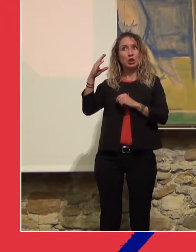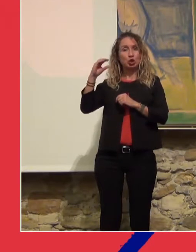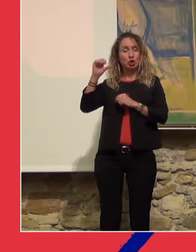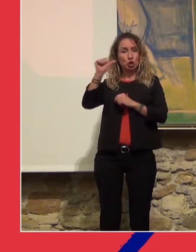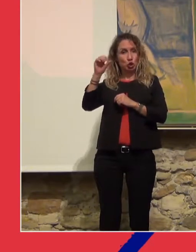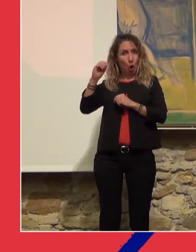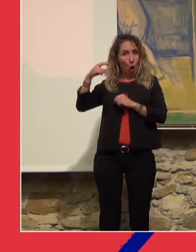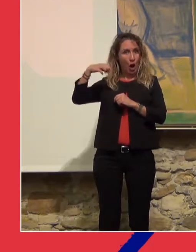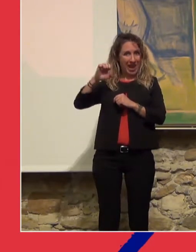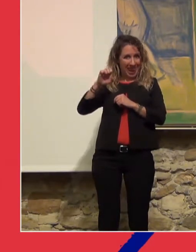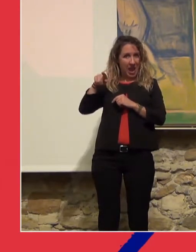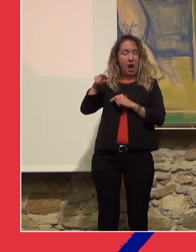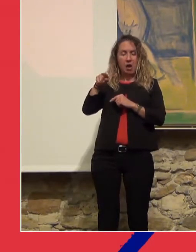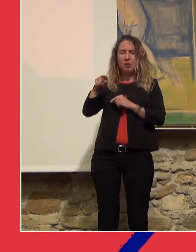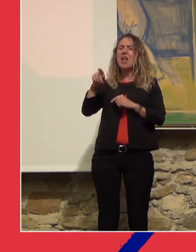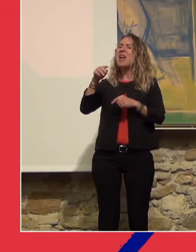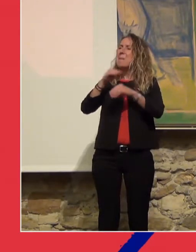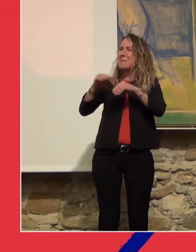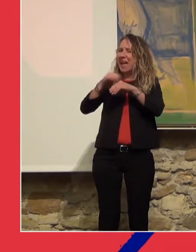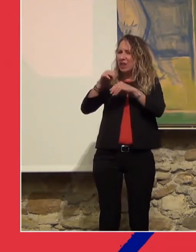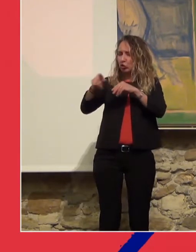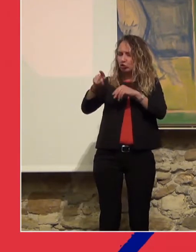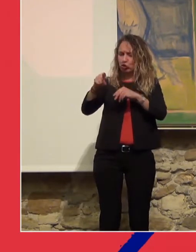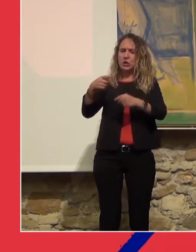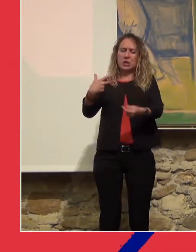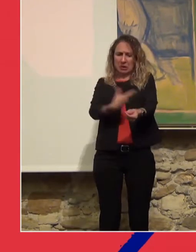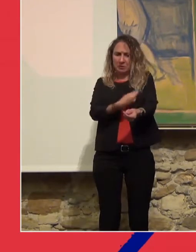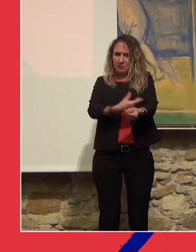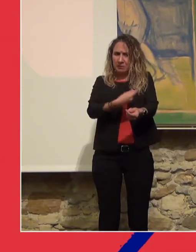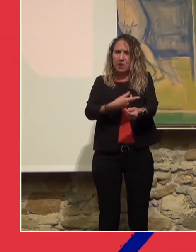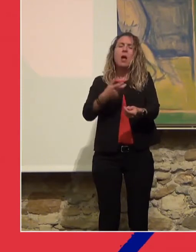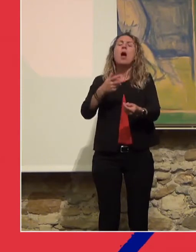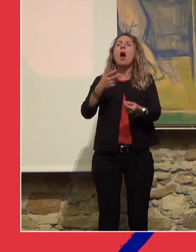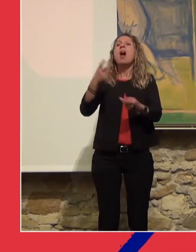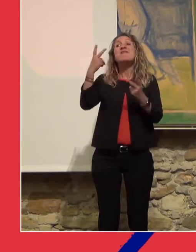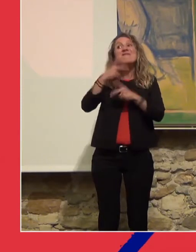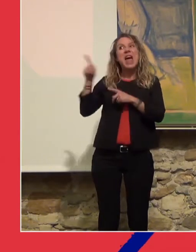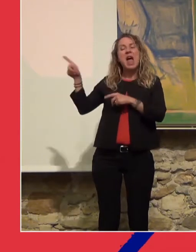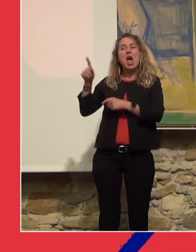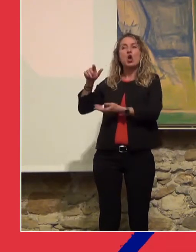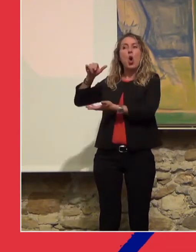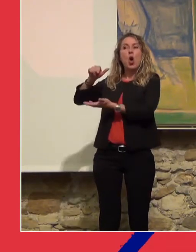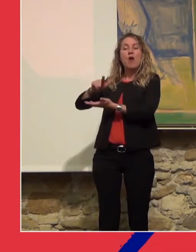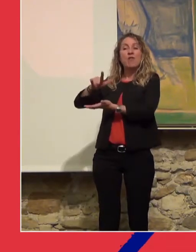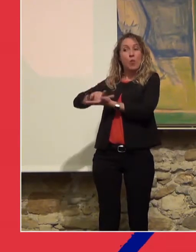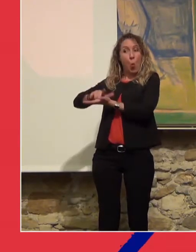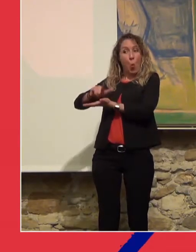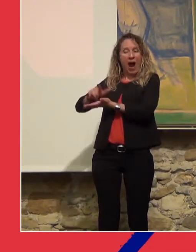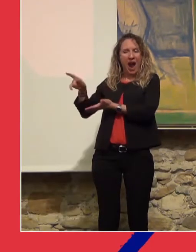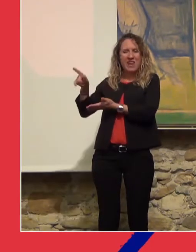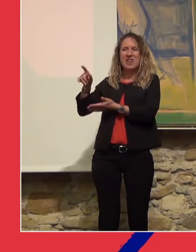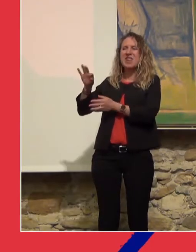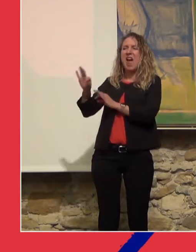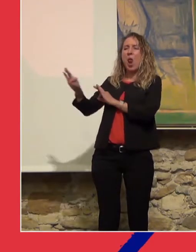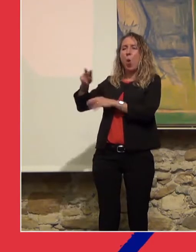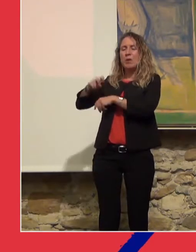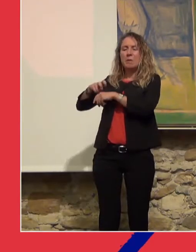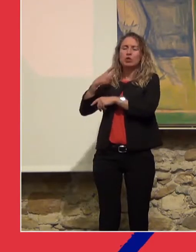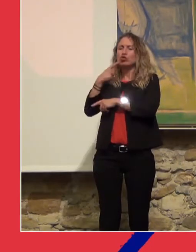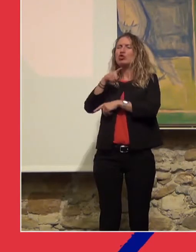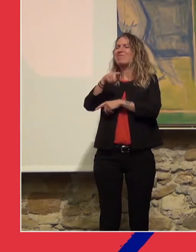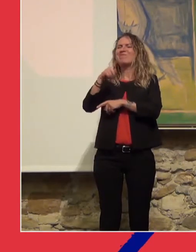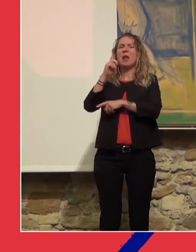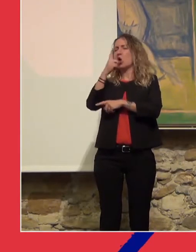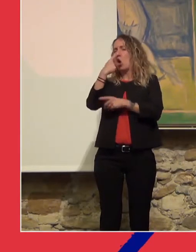Wuhan, tutti questi farmaci si rivelarono capaci di curare in modo efficace i malati, diminuendo l'accesso